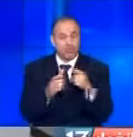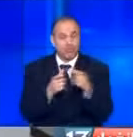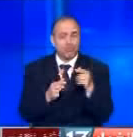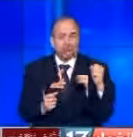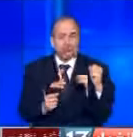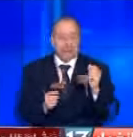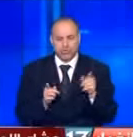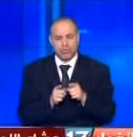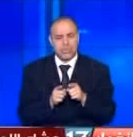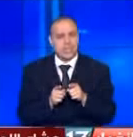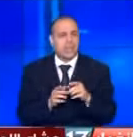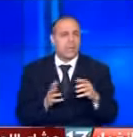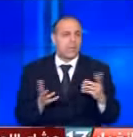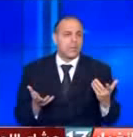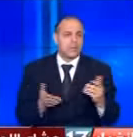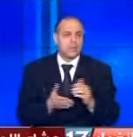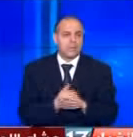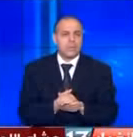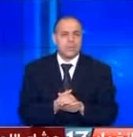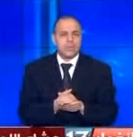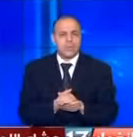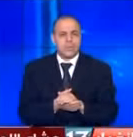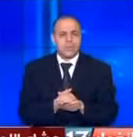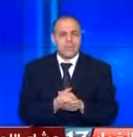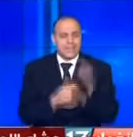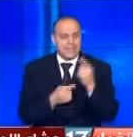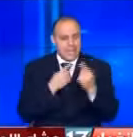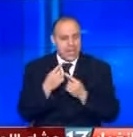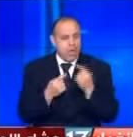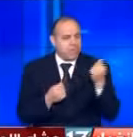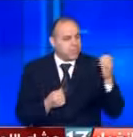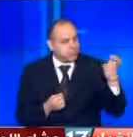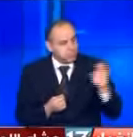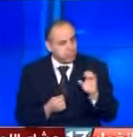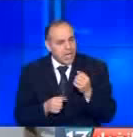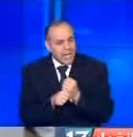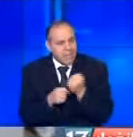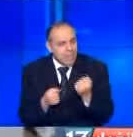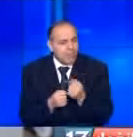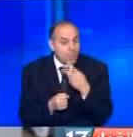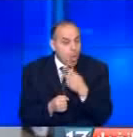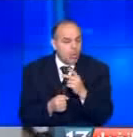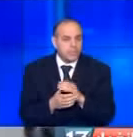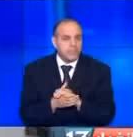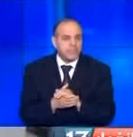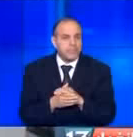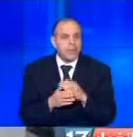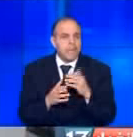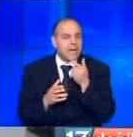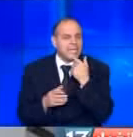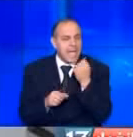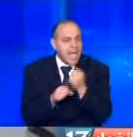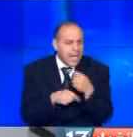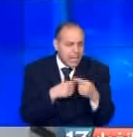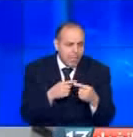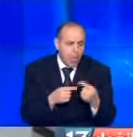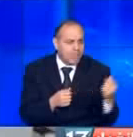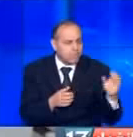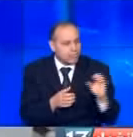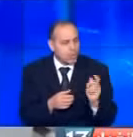على التمويل اللي هما يستحقوه باش يوصلوا النشاط نتاعهم. ويقاس الاندماج المالي حسب المختصين في المجال